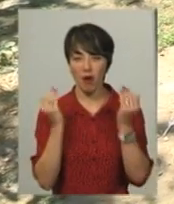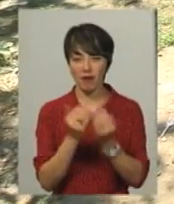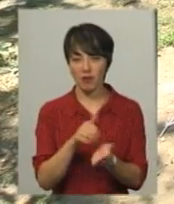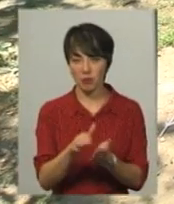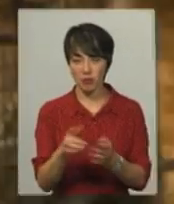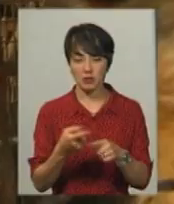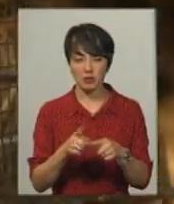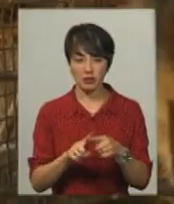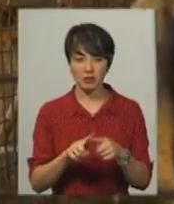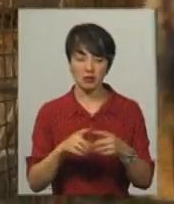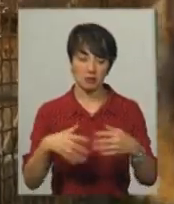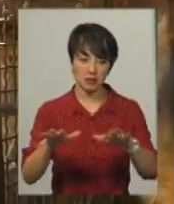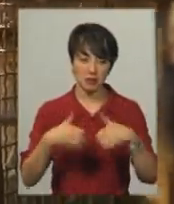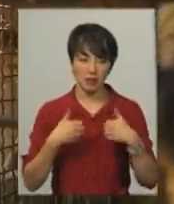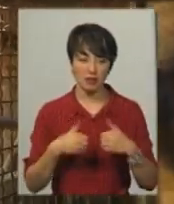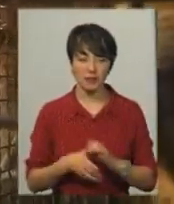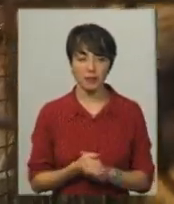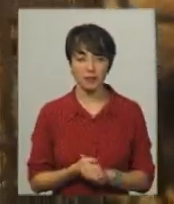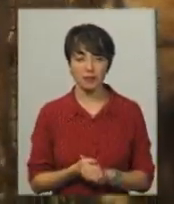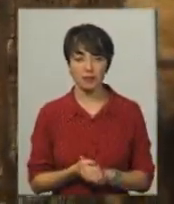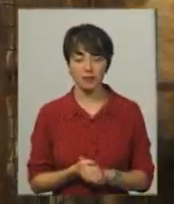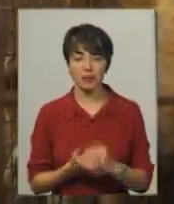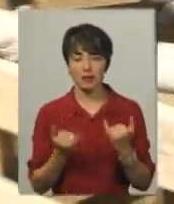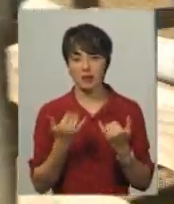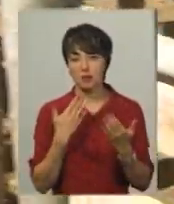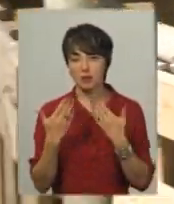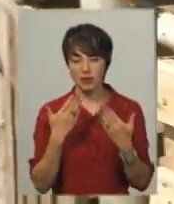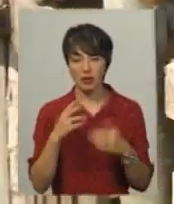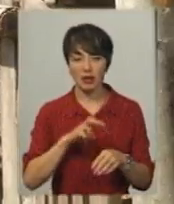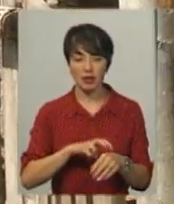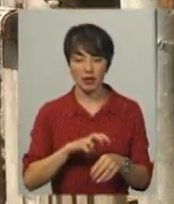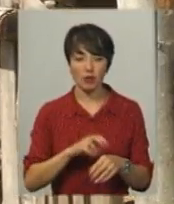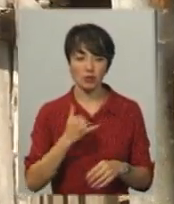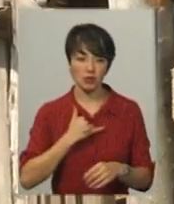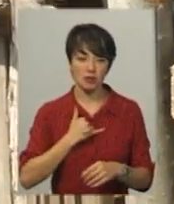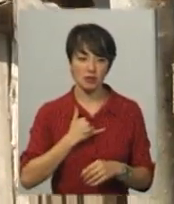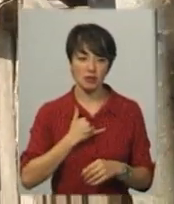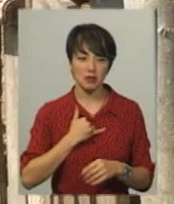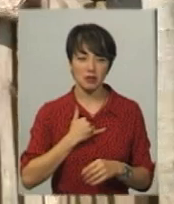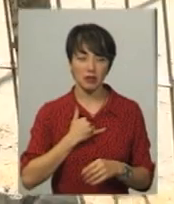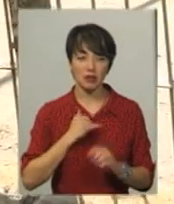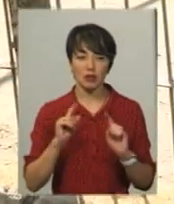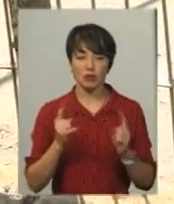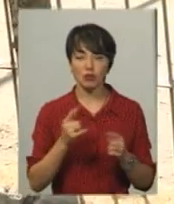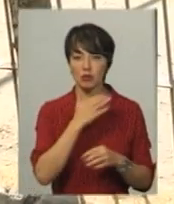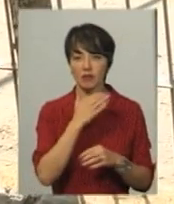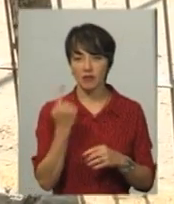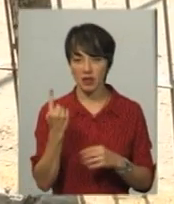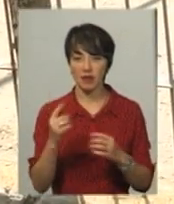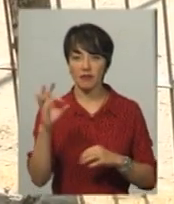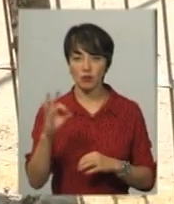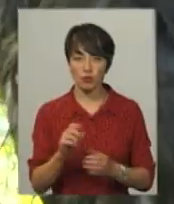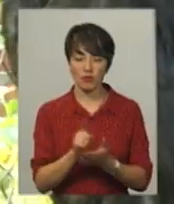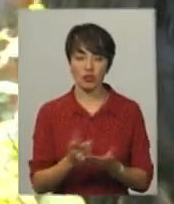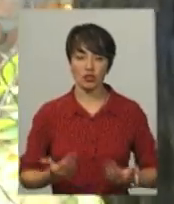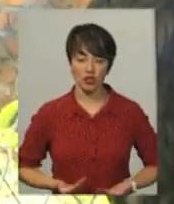от вони запропонували, ми її забрали. Ну, звісно, от зараз ми поспілкувалися, лікар оглянув, і в нас дуже великий відсоток, що вона буде тварина жити